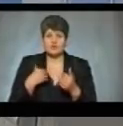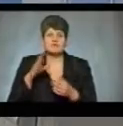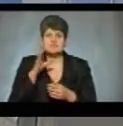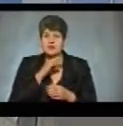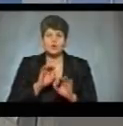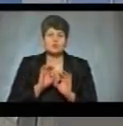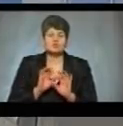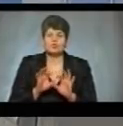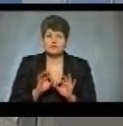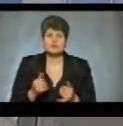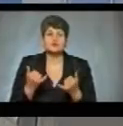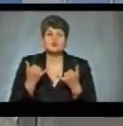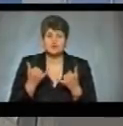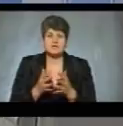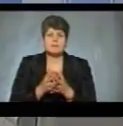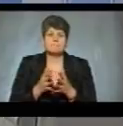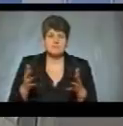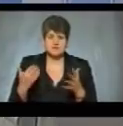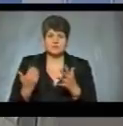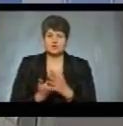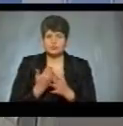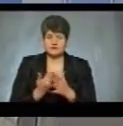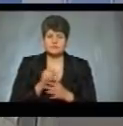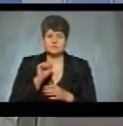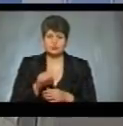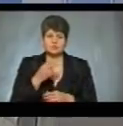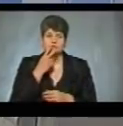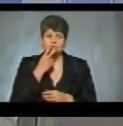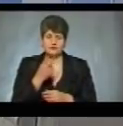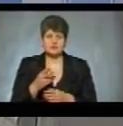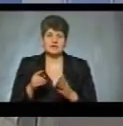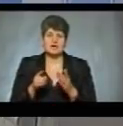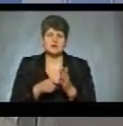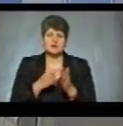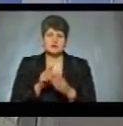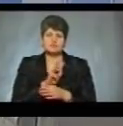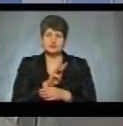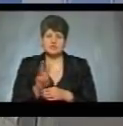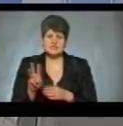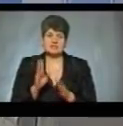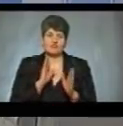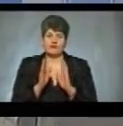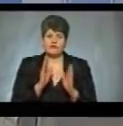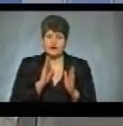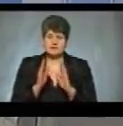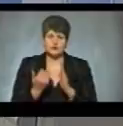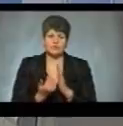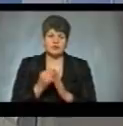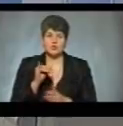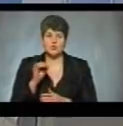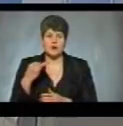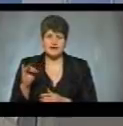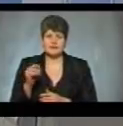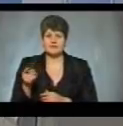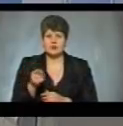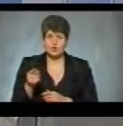встигаю розповісти вам сьогодні. Більше сюжетів та новин ви можете переглянути на нашій сторінці у Фейсбуці. Новини UA Тернопіль, обласне радіо.